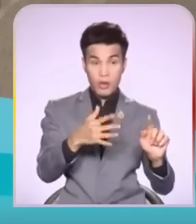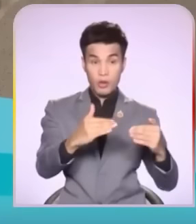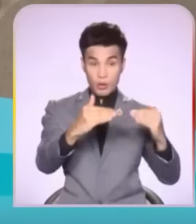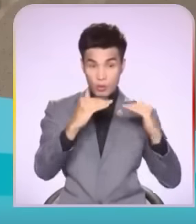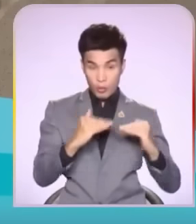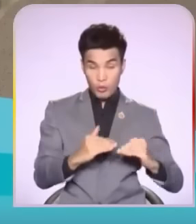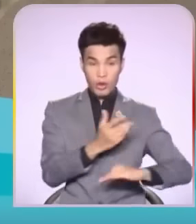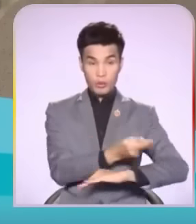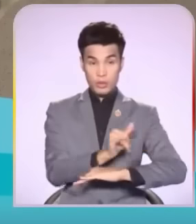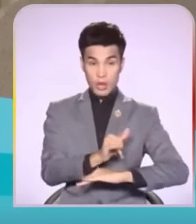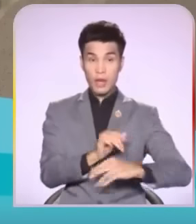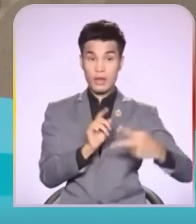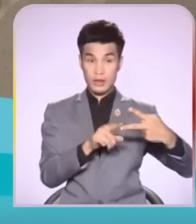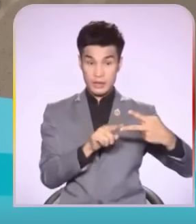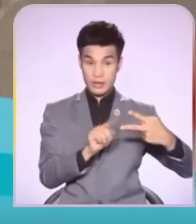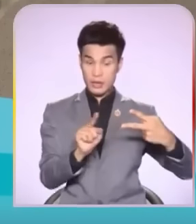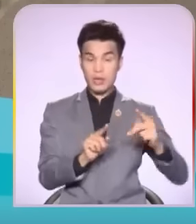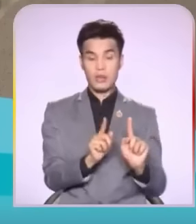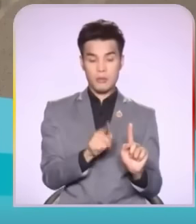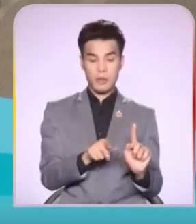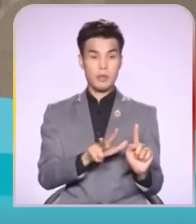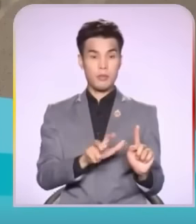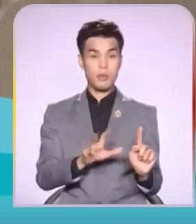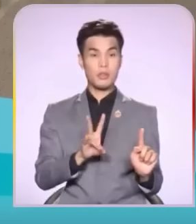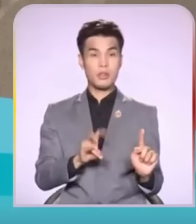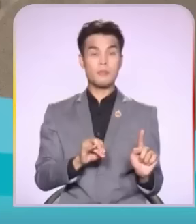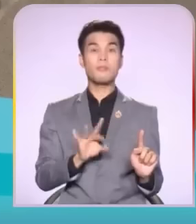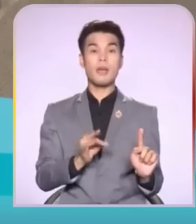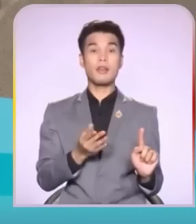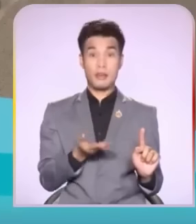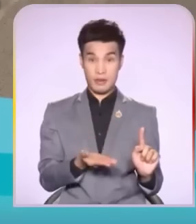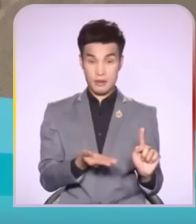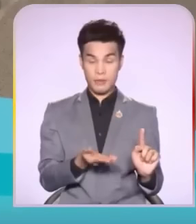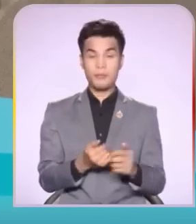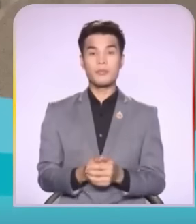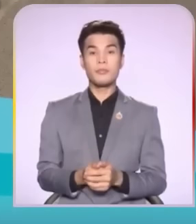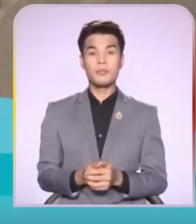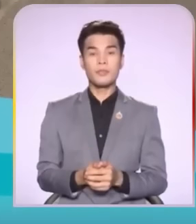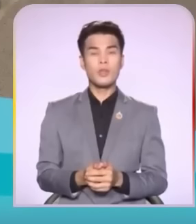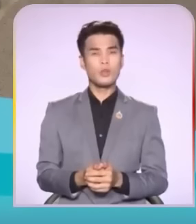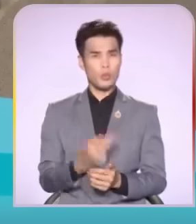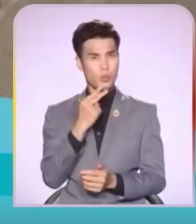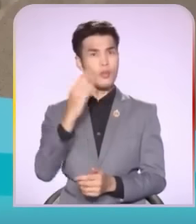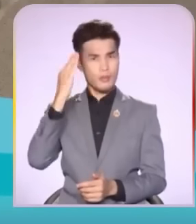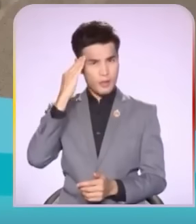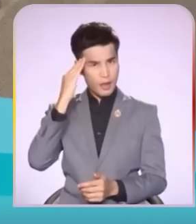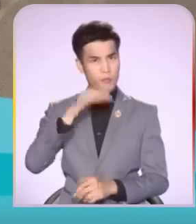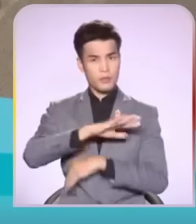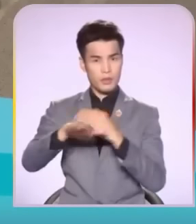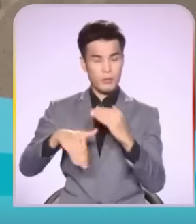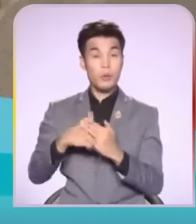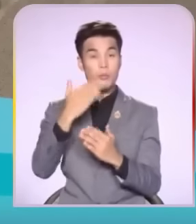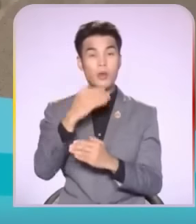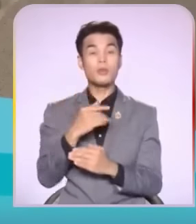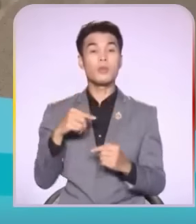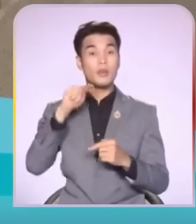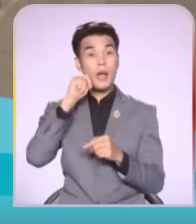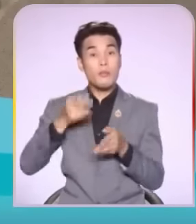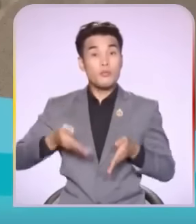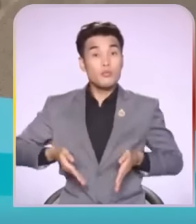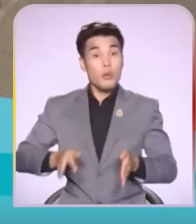น้ำที่บางไทรอยุธยาตอนนี้อยู่ที่1378ลูกบาทเมตนะคะต้องรับทราบกันด้วยนะเพราะว่าพื้นที่ริม